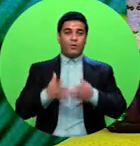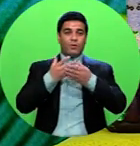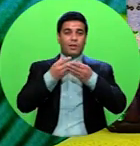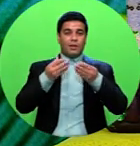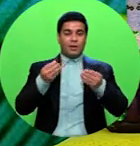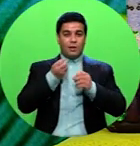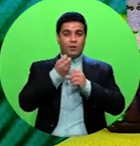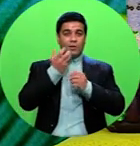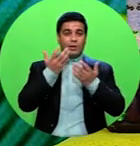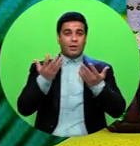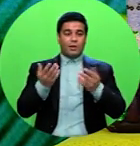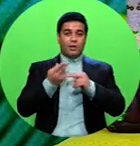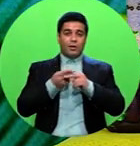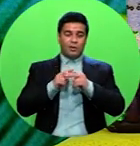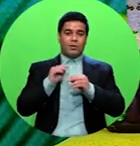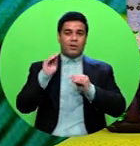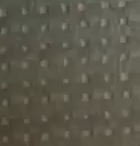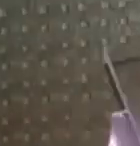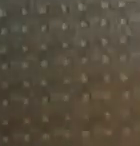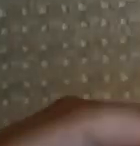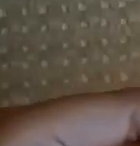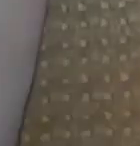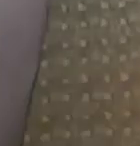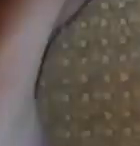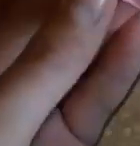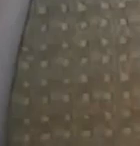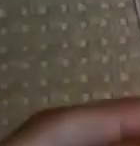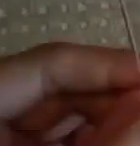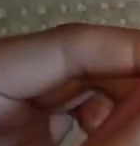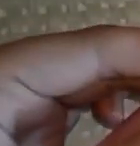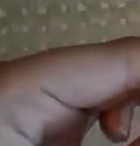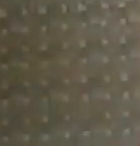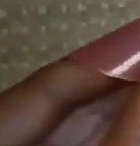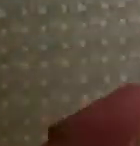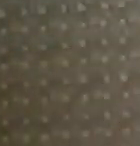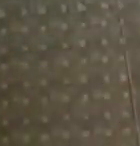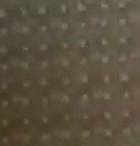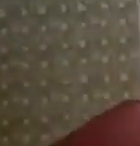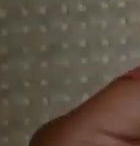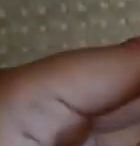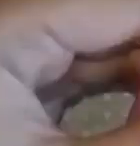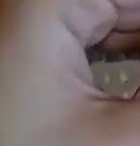весенние цветы мы с вами сотворили.